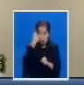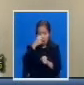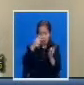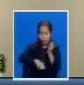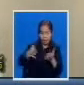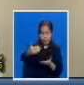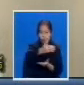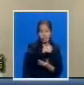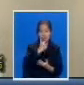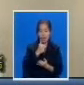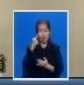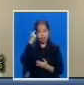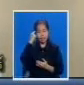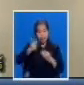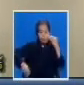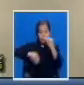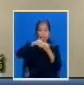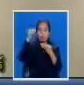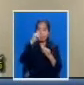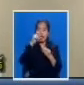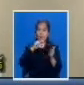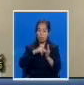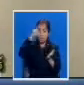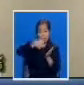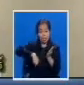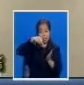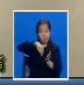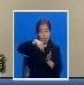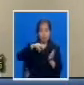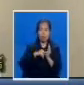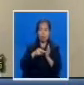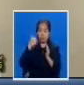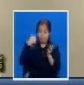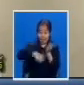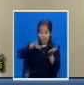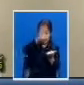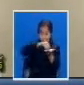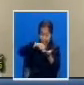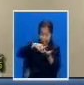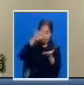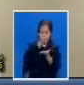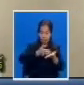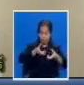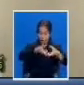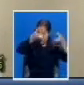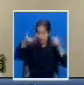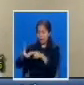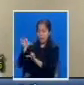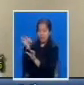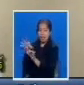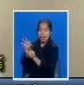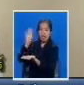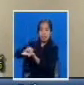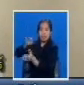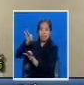คิดเพิ่มเติมเข้ามาว่าภาษีในส่วนนี้จะมีการกันเงินส่วนหนึ่งครับมาทำเป็นกองทุนธนาคารที่ดินเพื่อที่